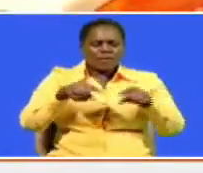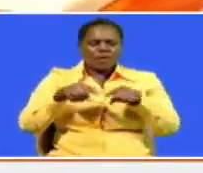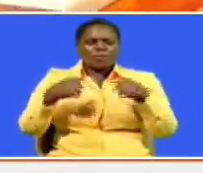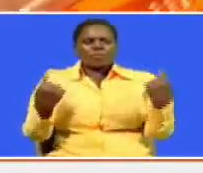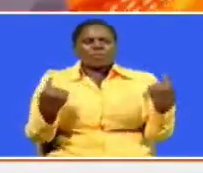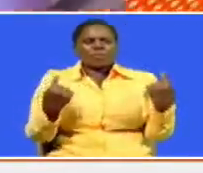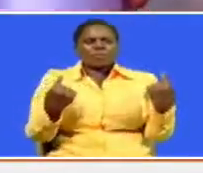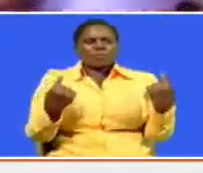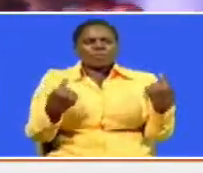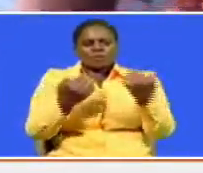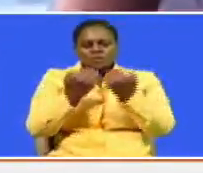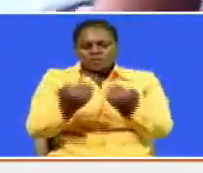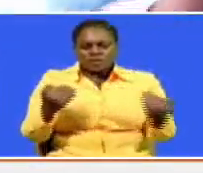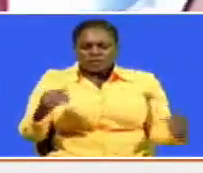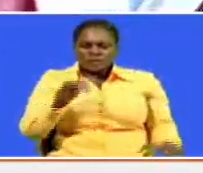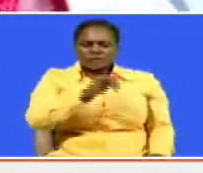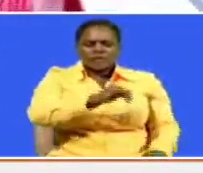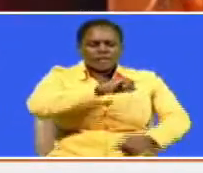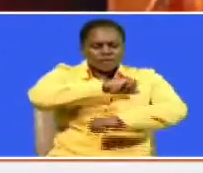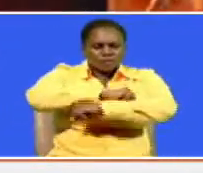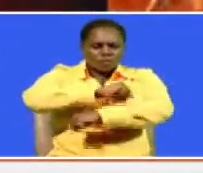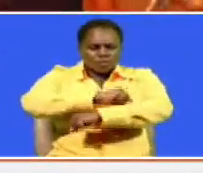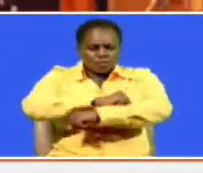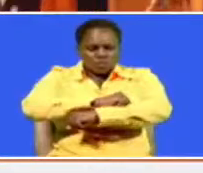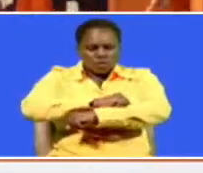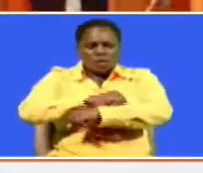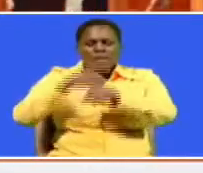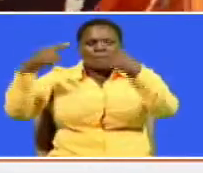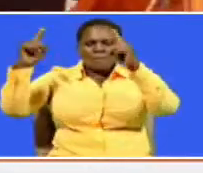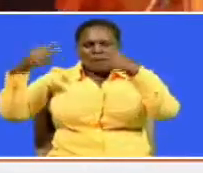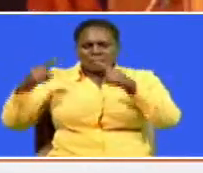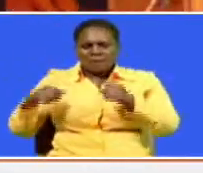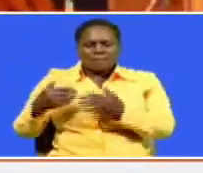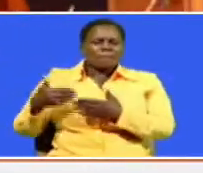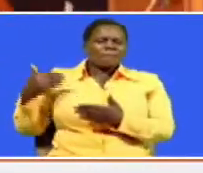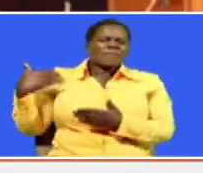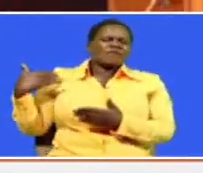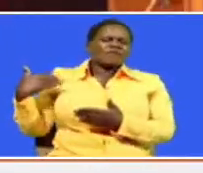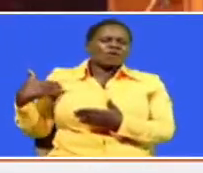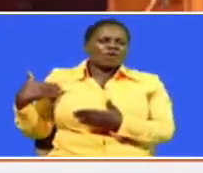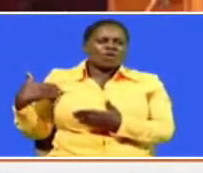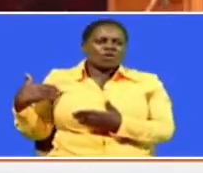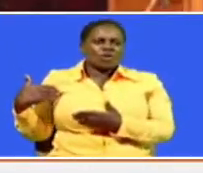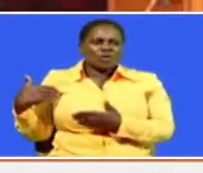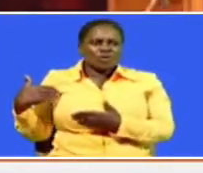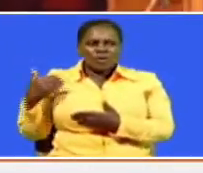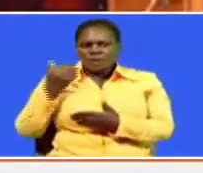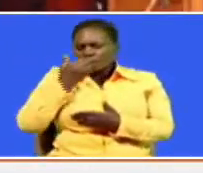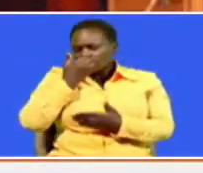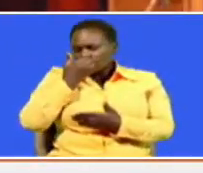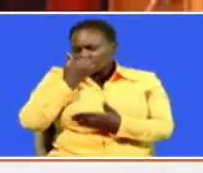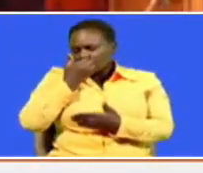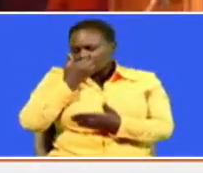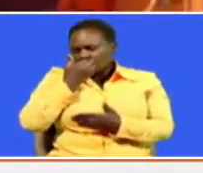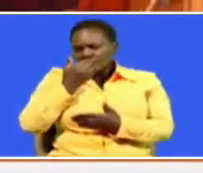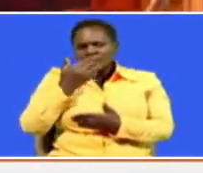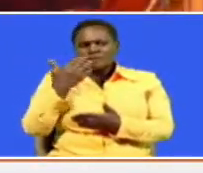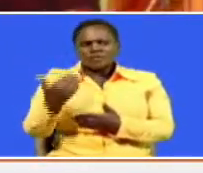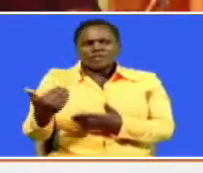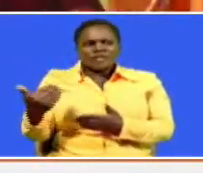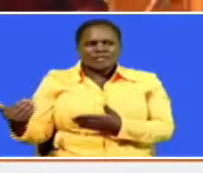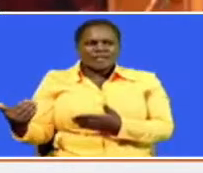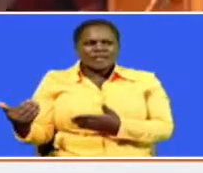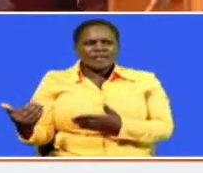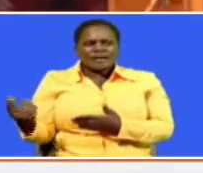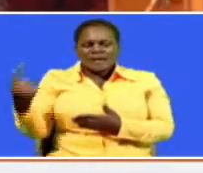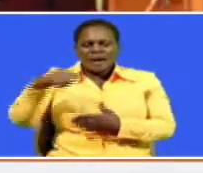Ile retention ya watoto shuleni imeweza kuonekana, manake hapo kitambo absenteeism ilikuwa sana, watoto walikuwa sana